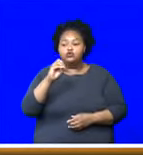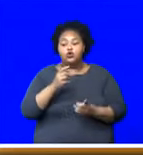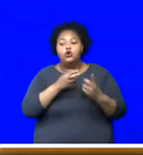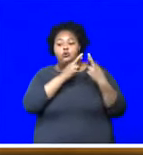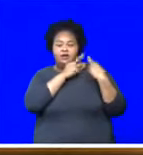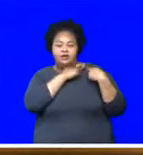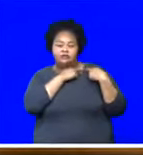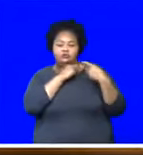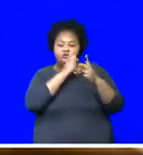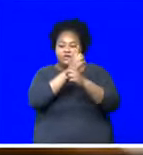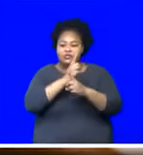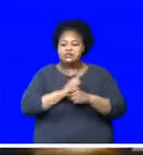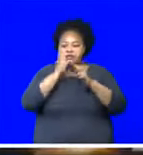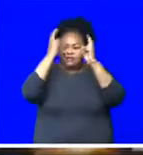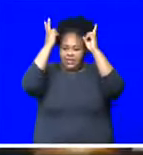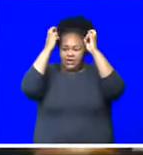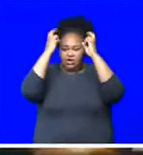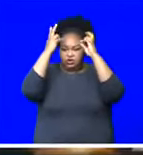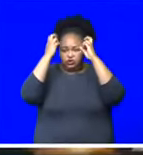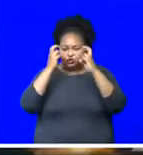Mavimbela engandolo lenkulu.